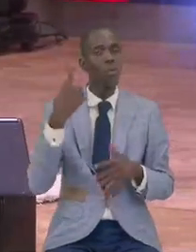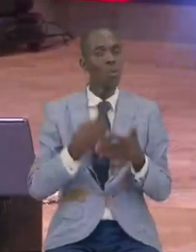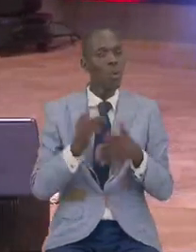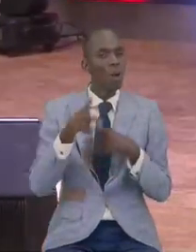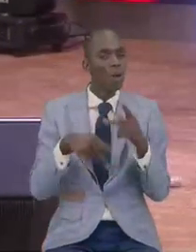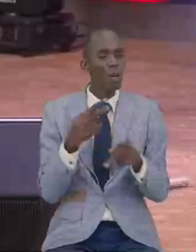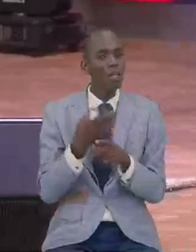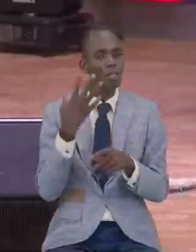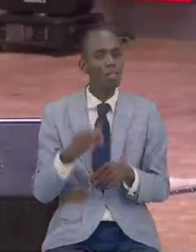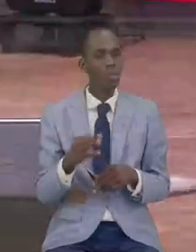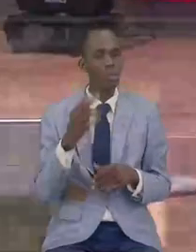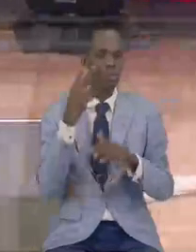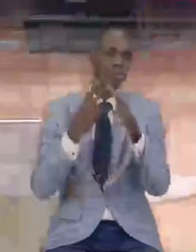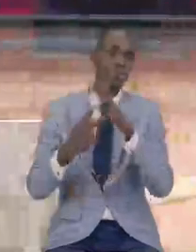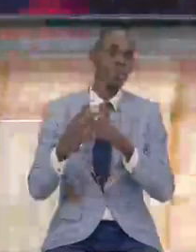vision